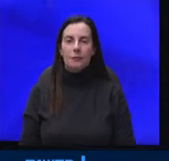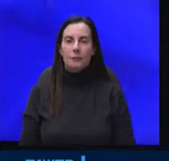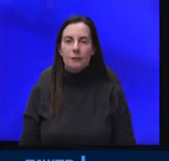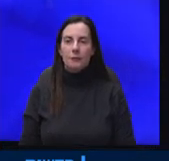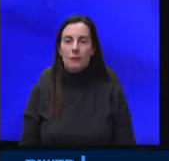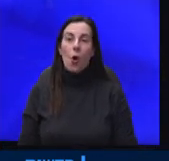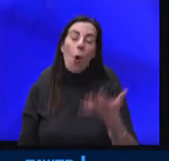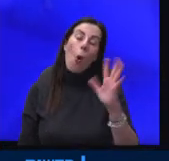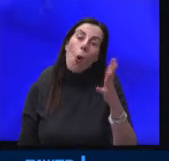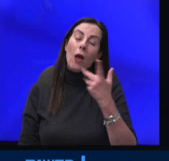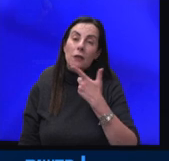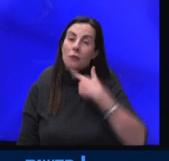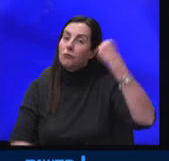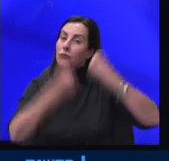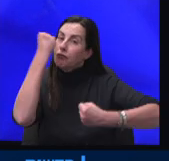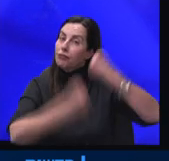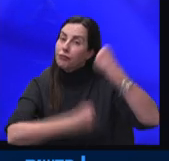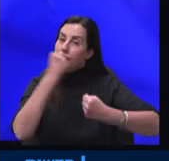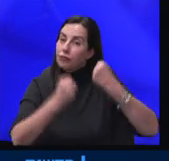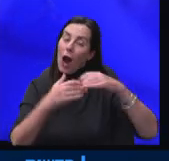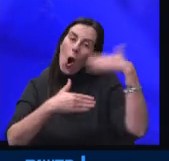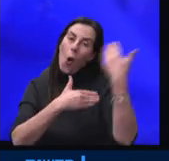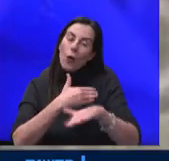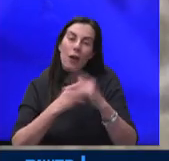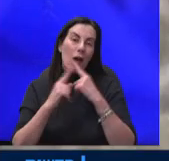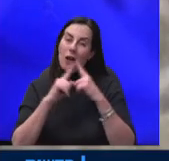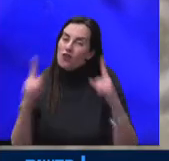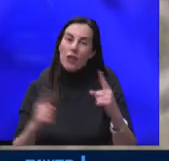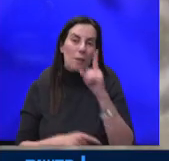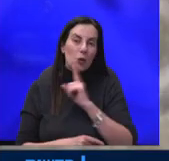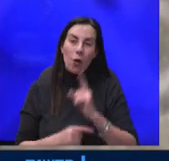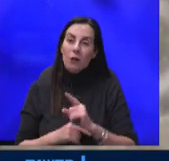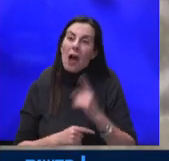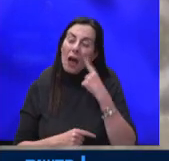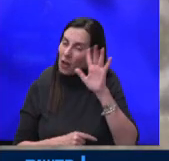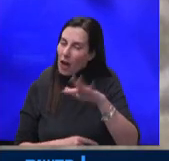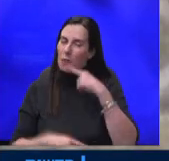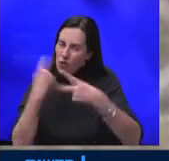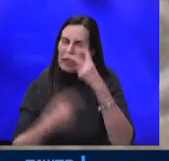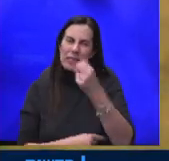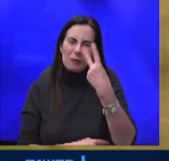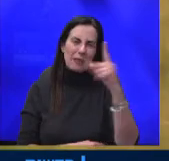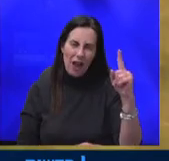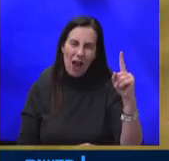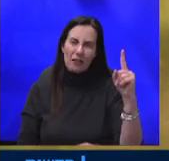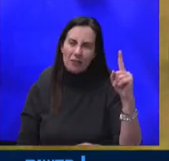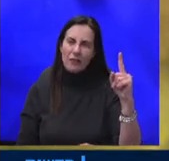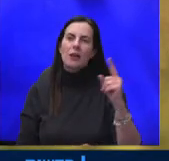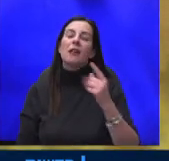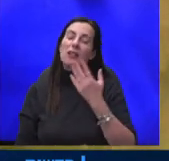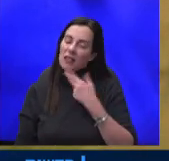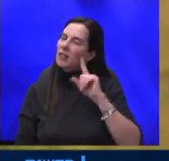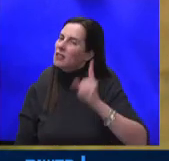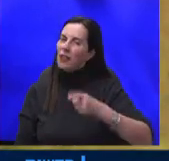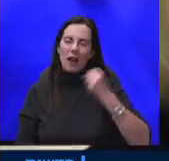ייתכן שמדובר בתקיפה הישראלית האחרונה בסוריה השנה, אך נראה שגם בשנת 2021